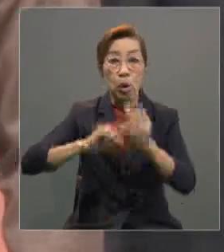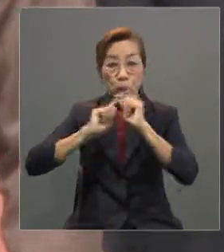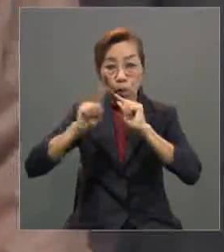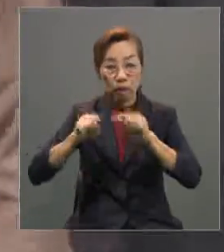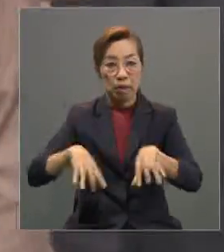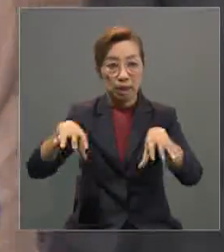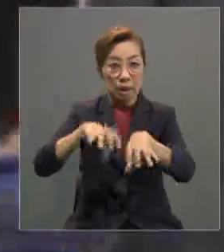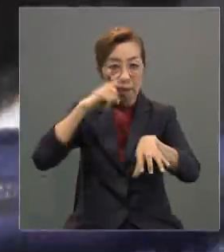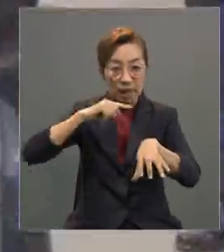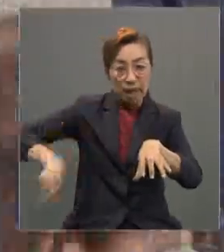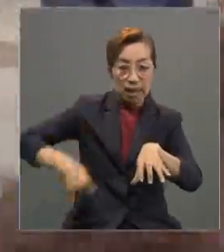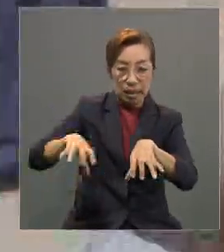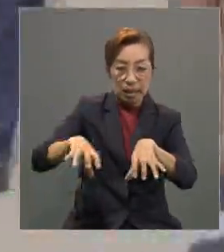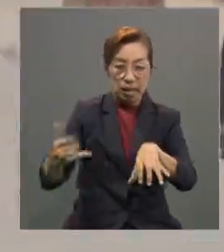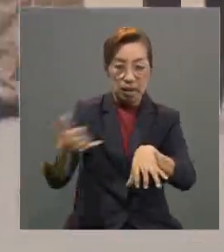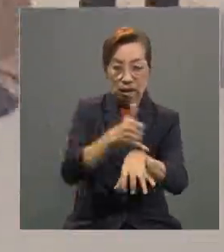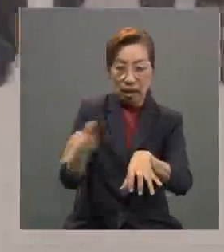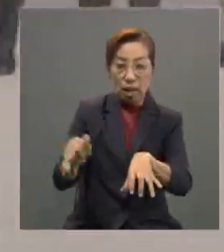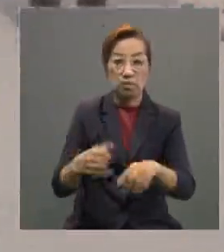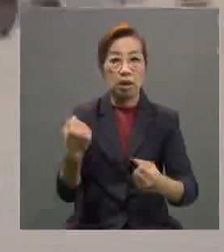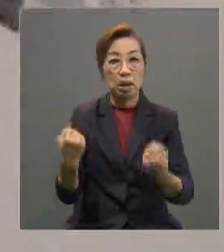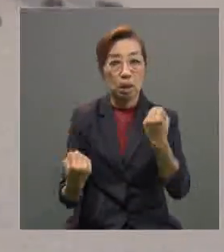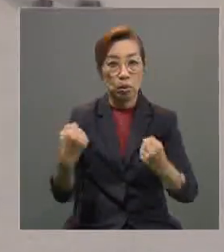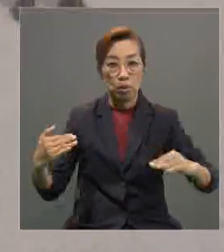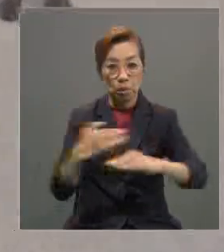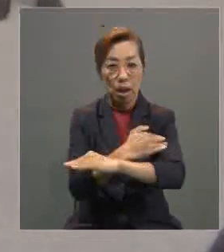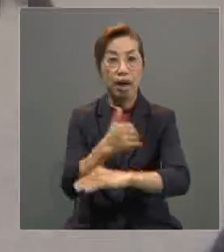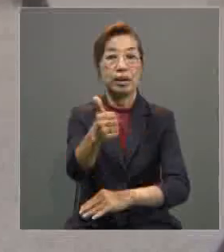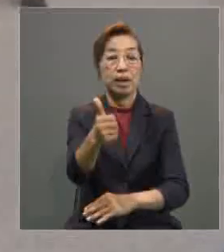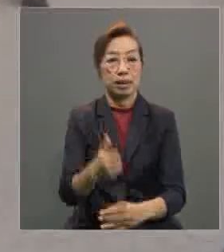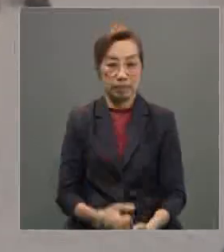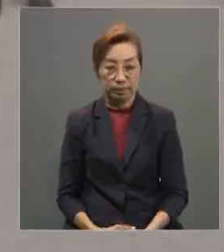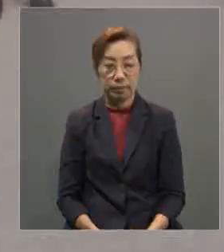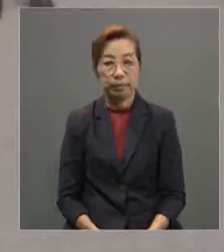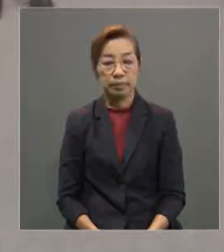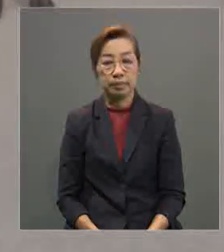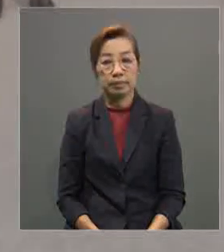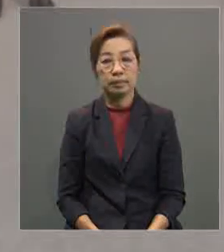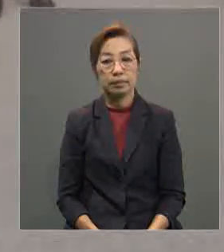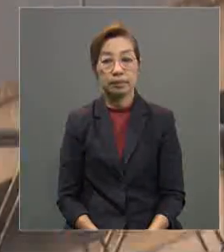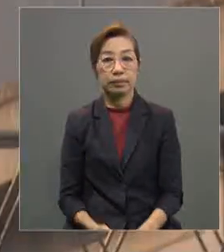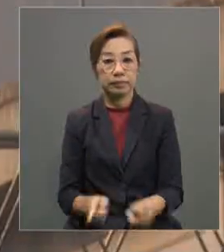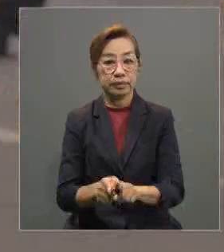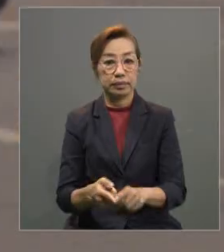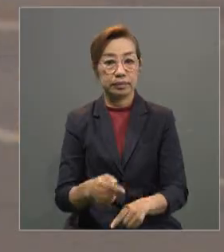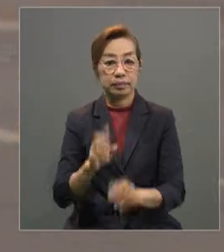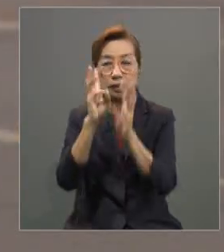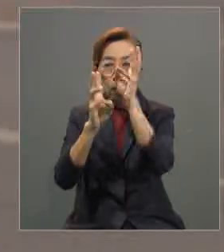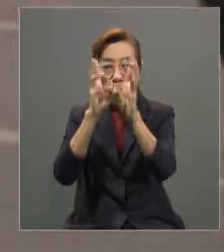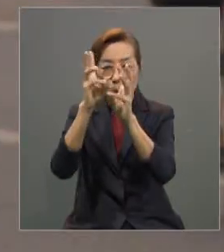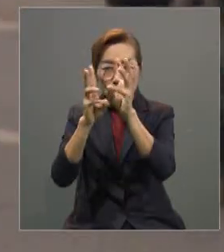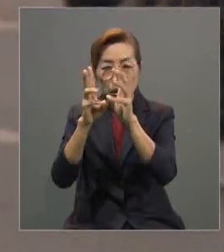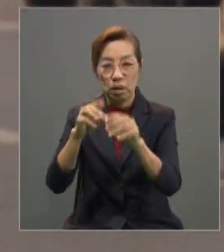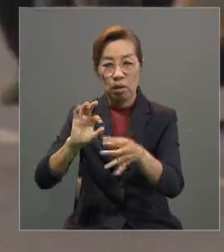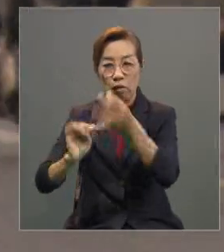แดนเจรจาความตกลงเพื่อให้ขับรถส่วนตัวข้ามพรมแดนได้นั่นเองค่ะขณะที่เรื่องของปัญหาหมอควันข้าม